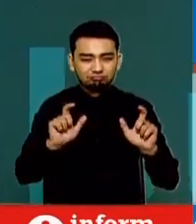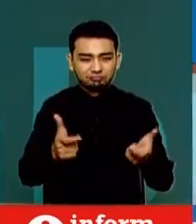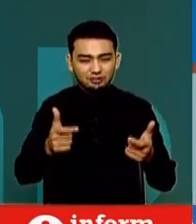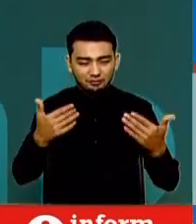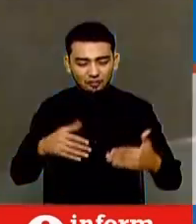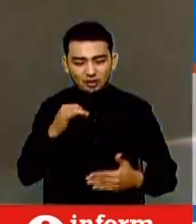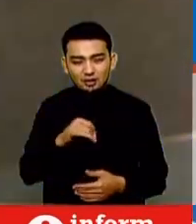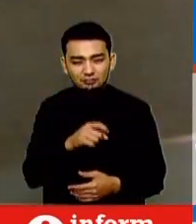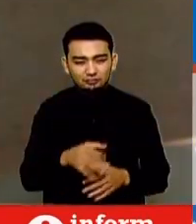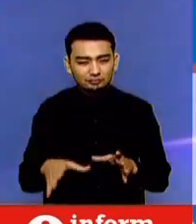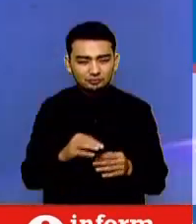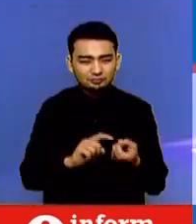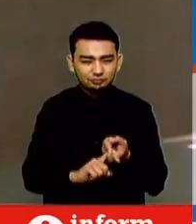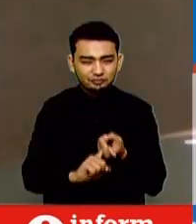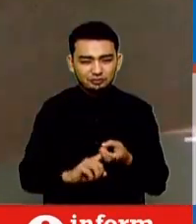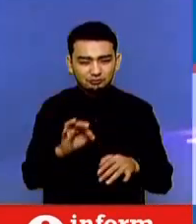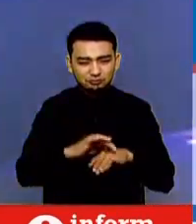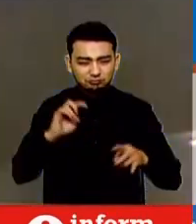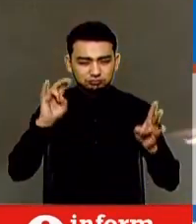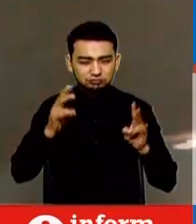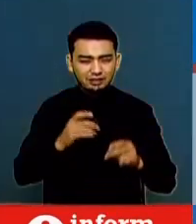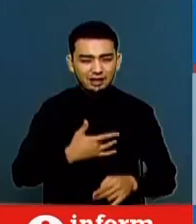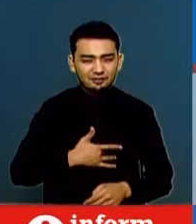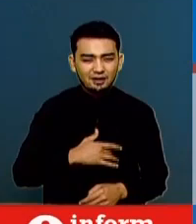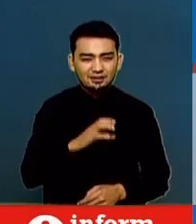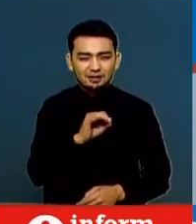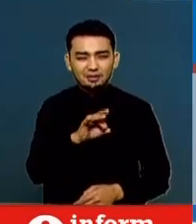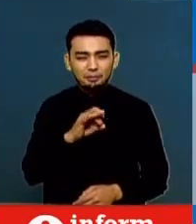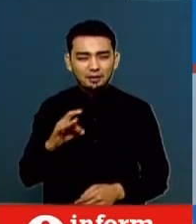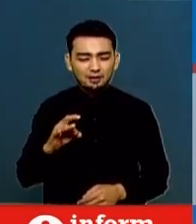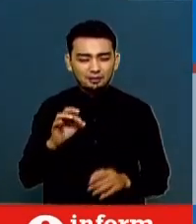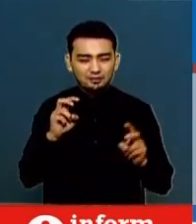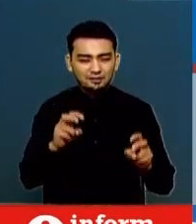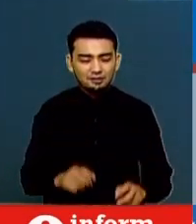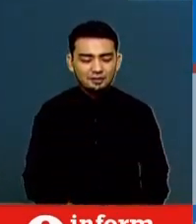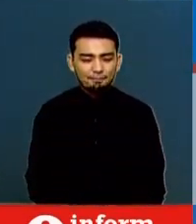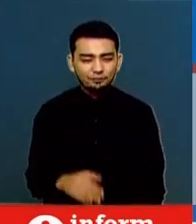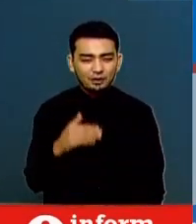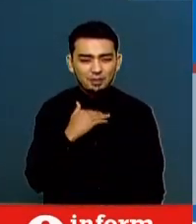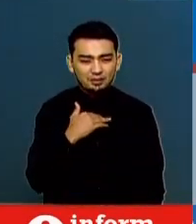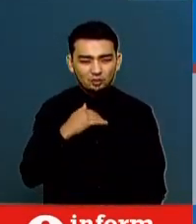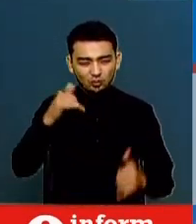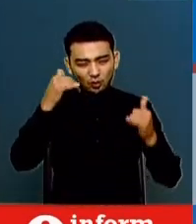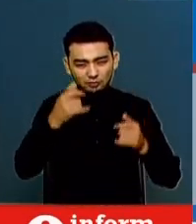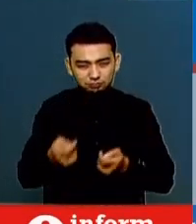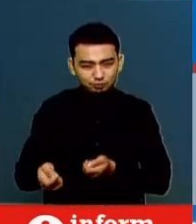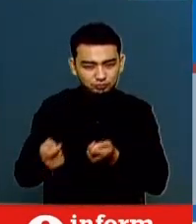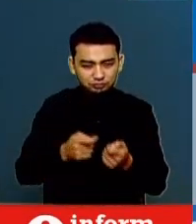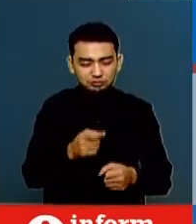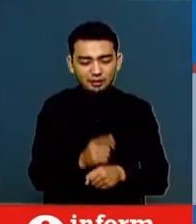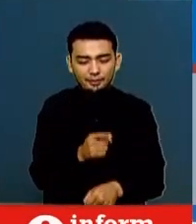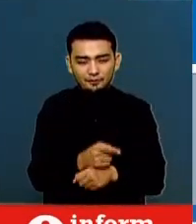По поселку стали распространяться слухи о сибирской язве. В Топаре мясо говядину, во-первых, завозить ее